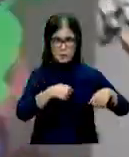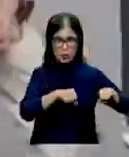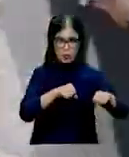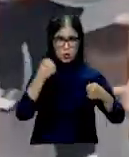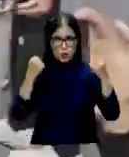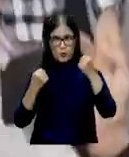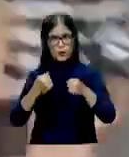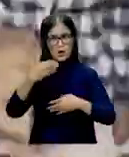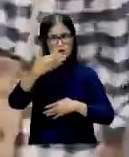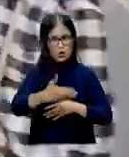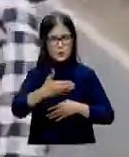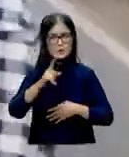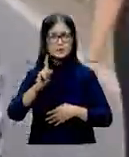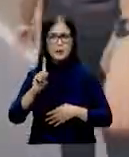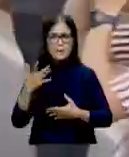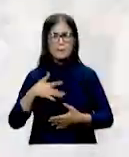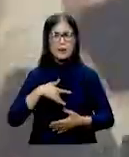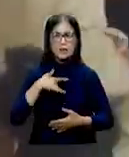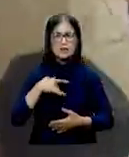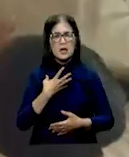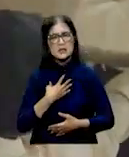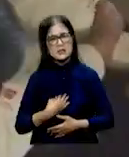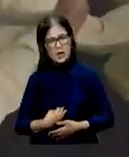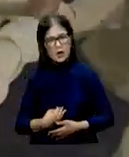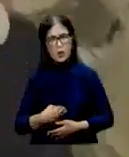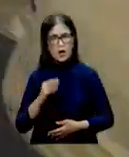yang diduga terlibat pelecehan seksual.